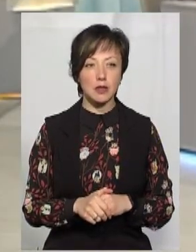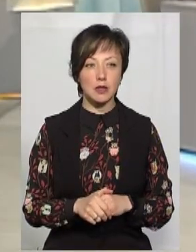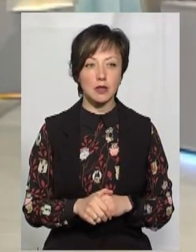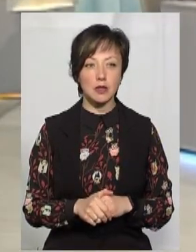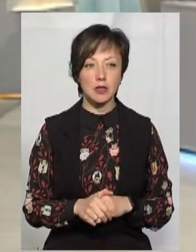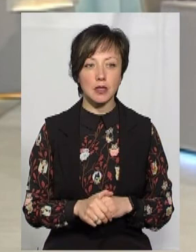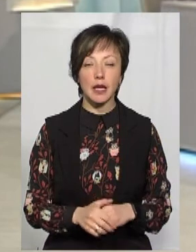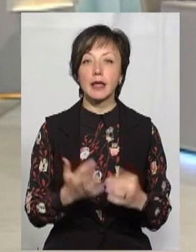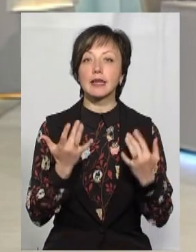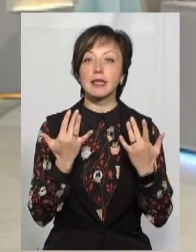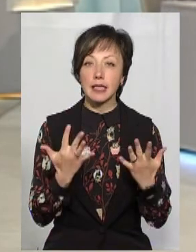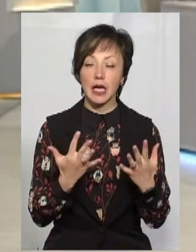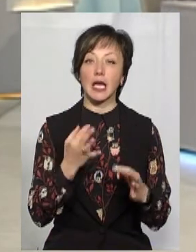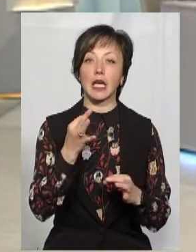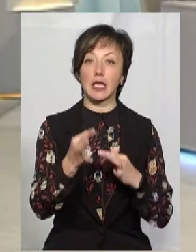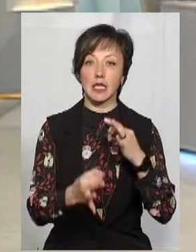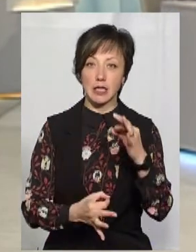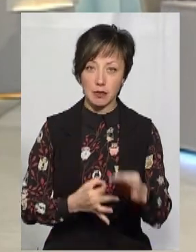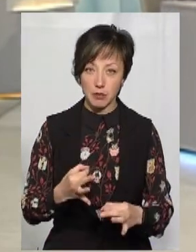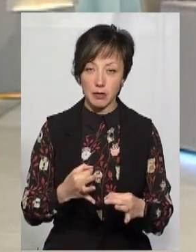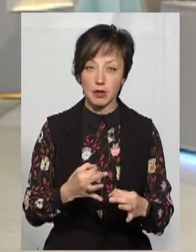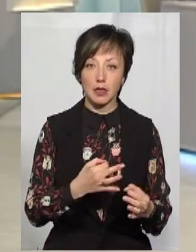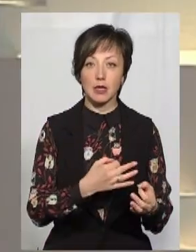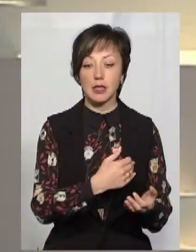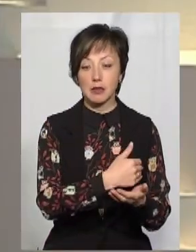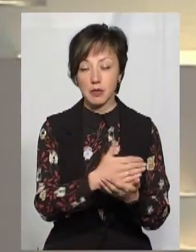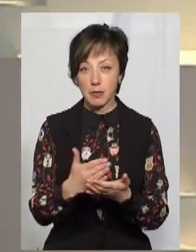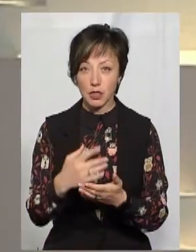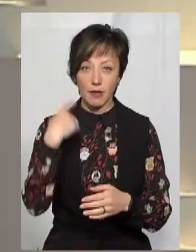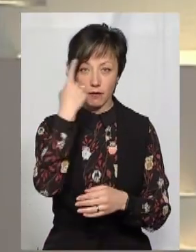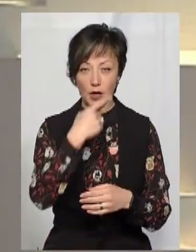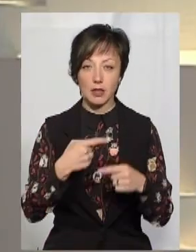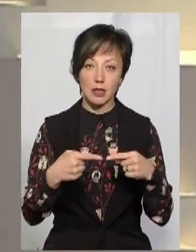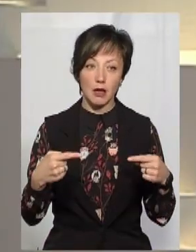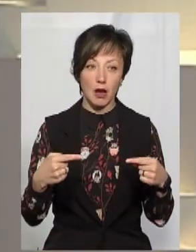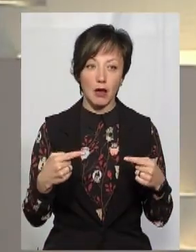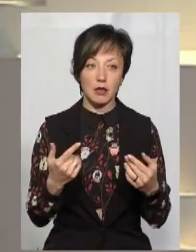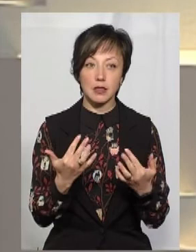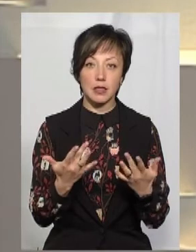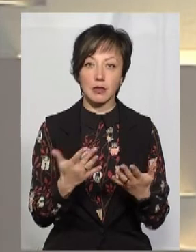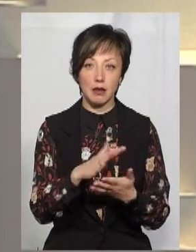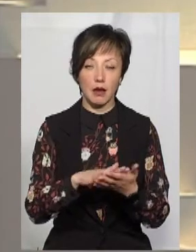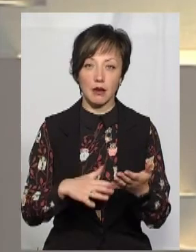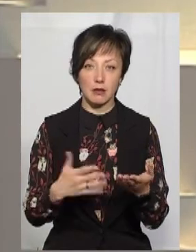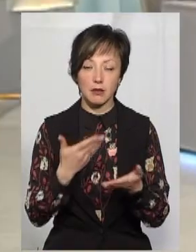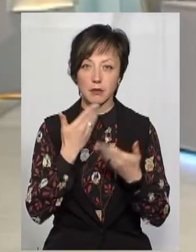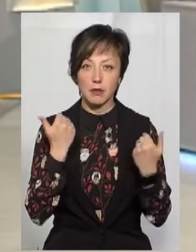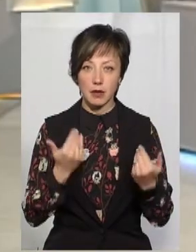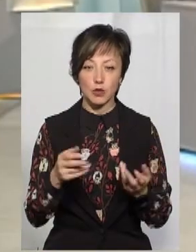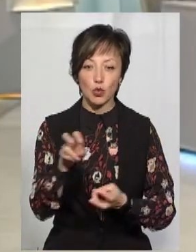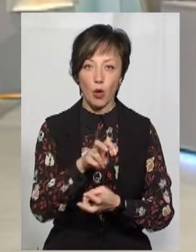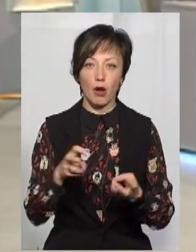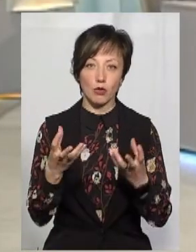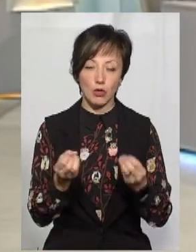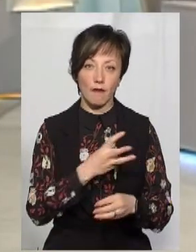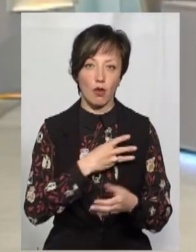Наскільки діб, наприклад, приблизно вони забезпечені засобами індивідуального захисту? А от наскільки, от бачимо, що